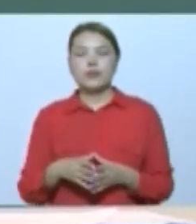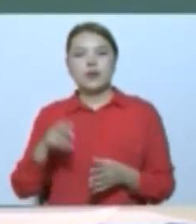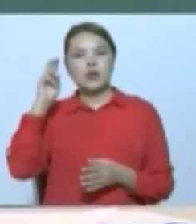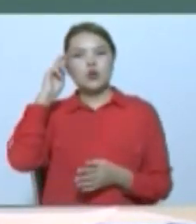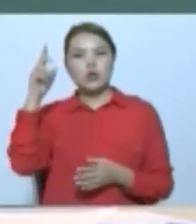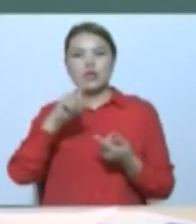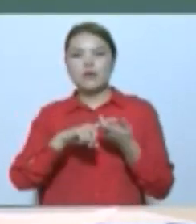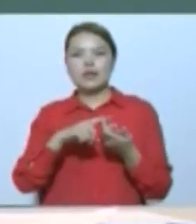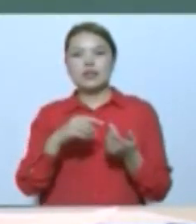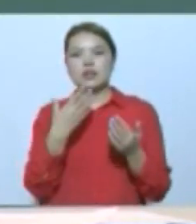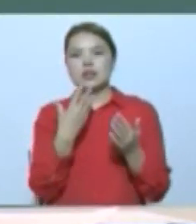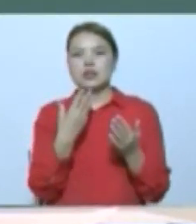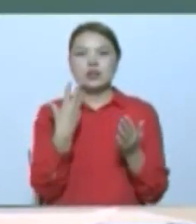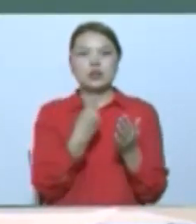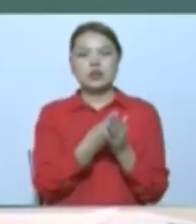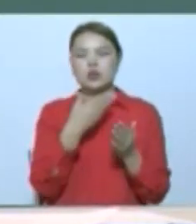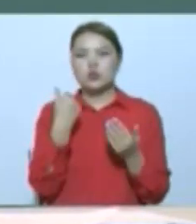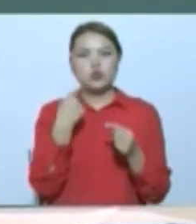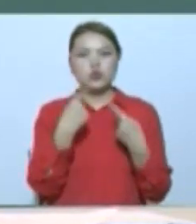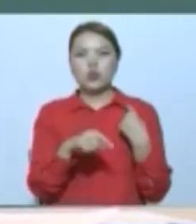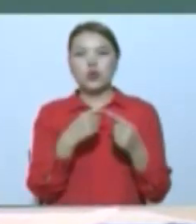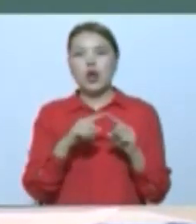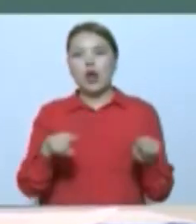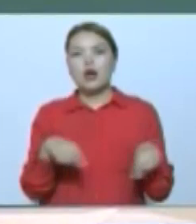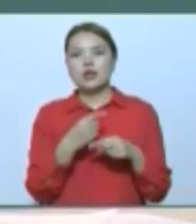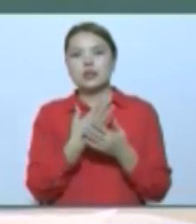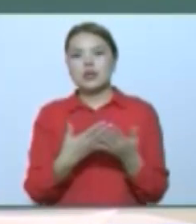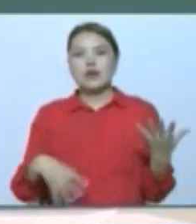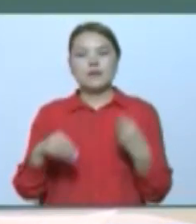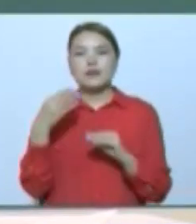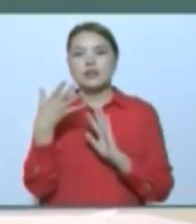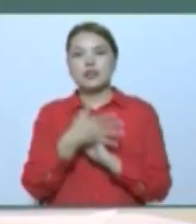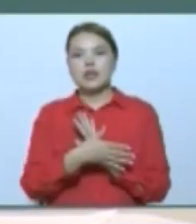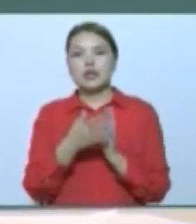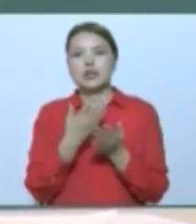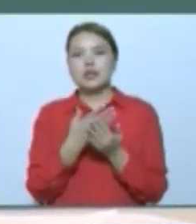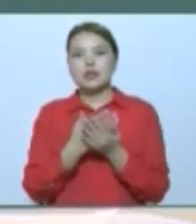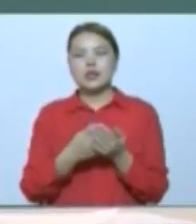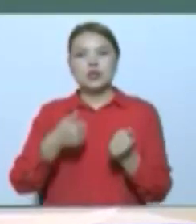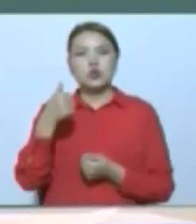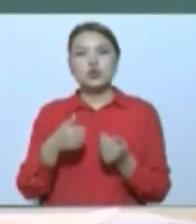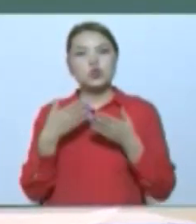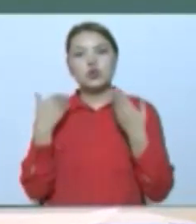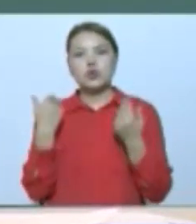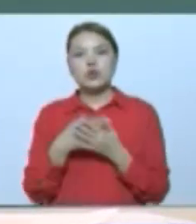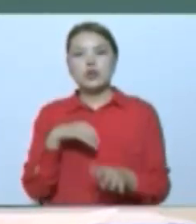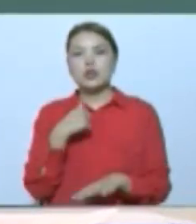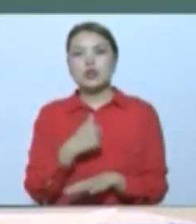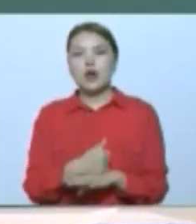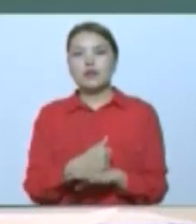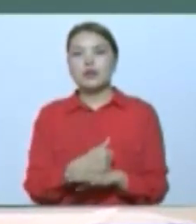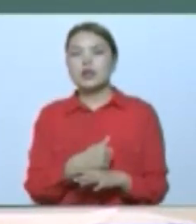үкіметтік емес ұйымдарға жұмысын жүргізу үшін бөлінген қаражаттың барлығын бәсекелестік жоқ, ең басты көрсеткіш